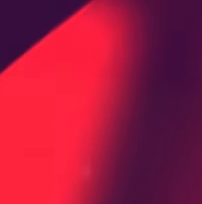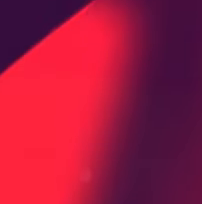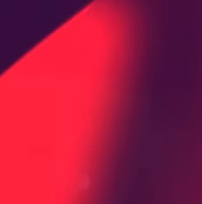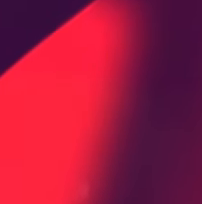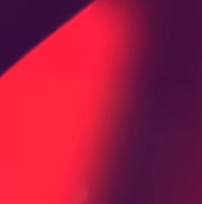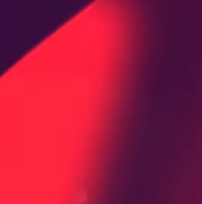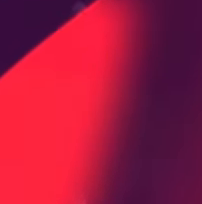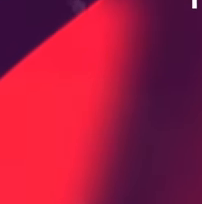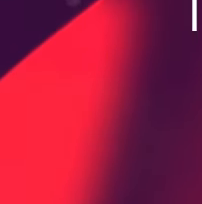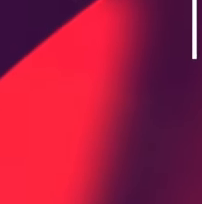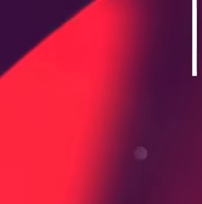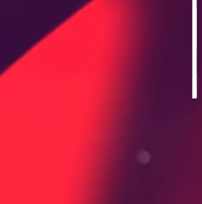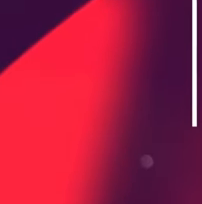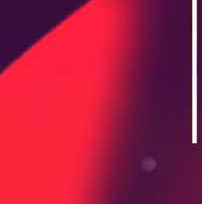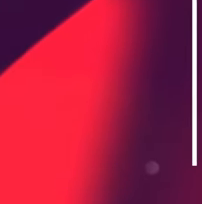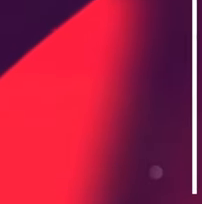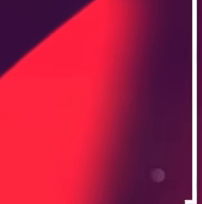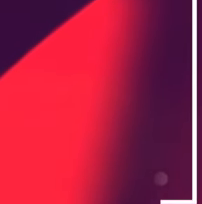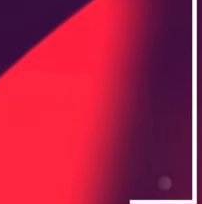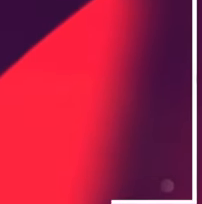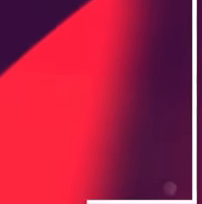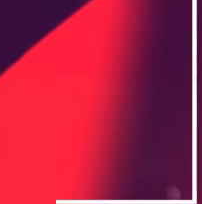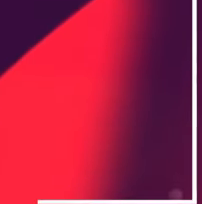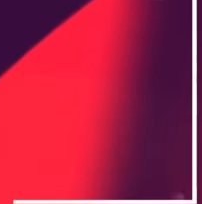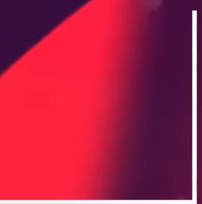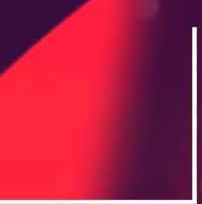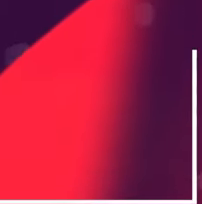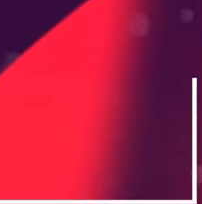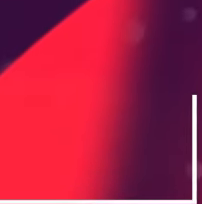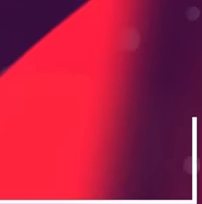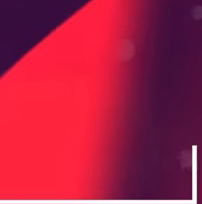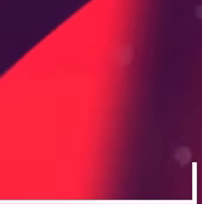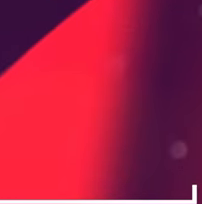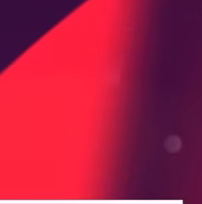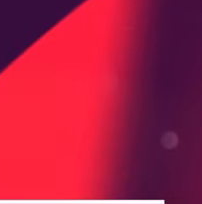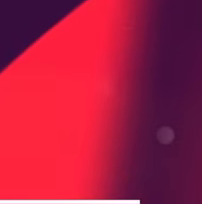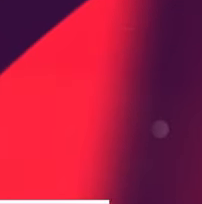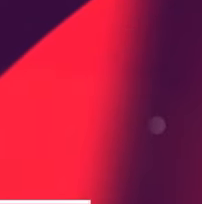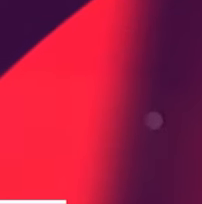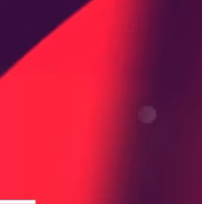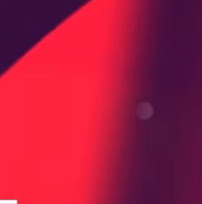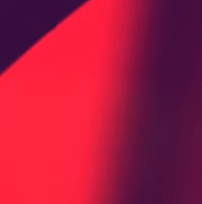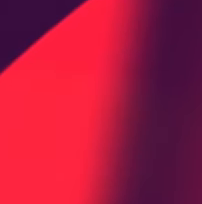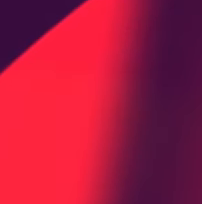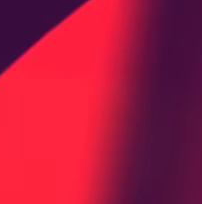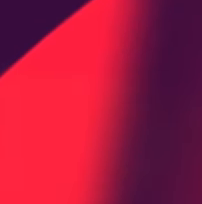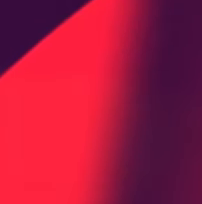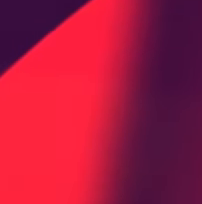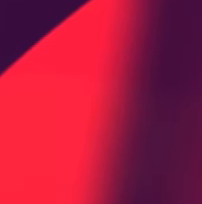රටේ ලෝකෙ සිදුවන උණුසුම් පුව දැනගන්න සියත නිවුස් YouTube channel එක අදම subscribe කරන්න.